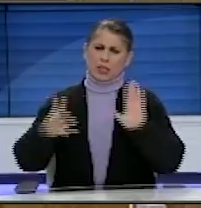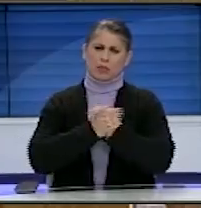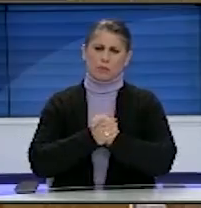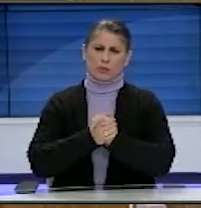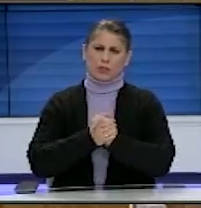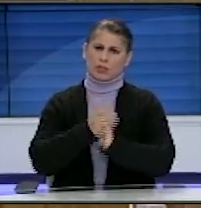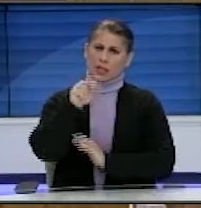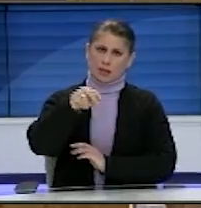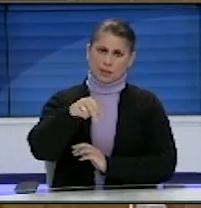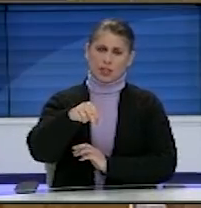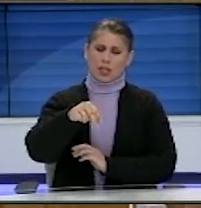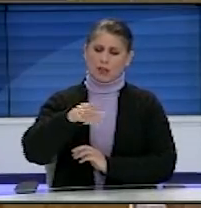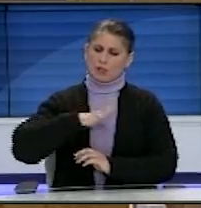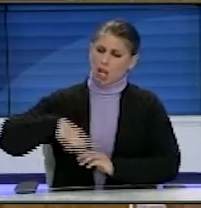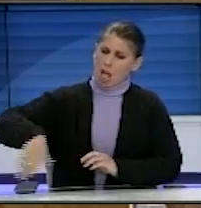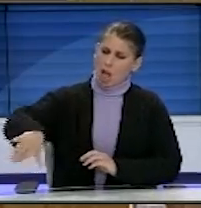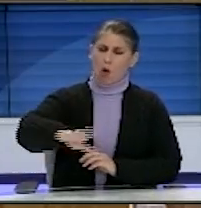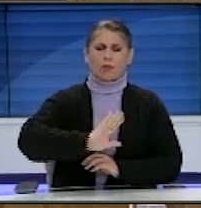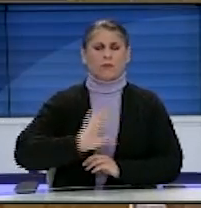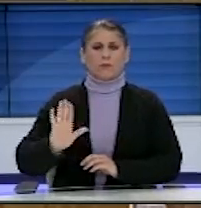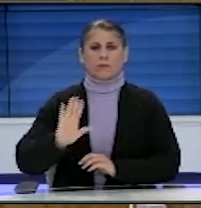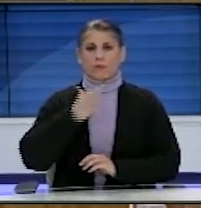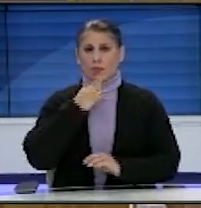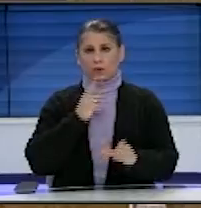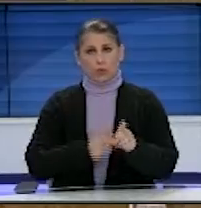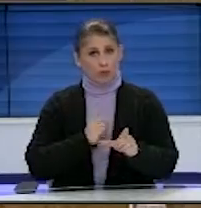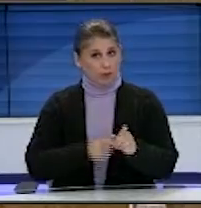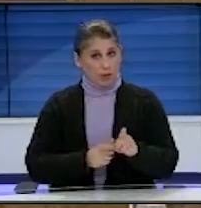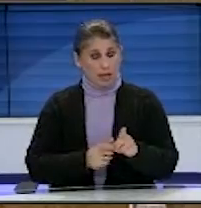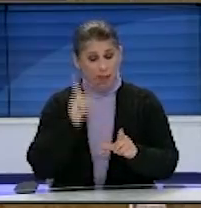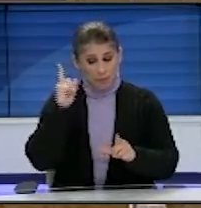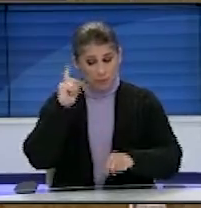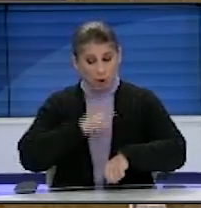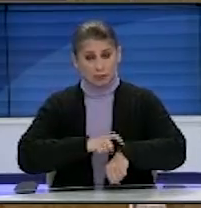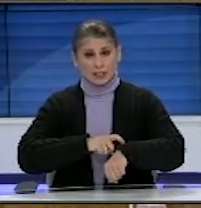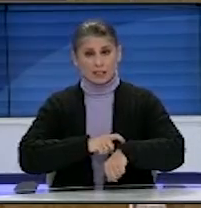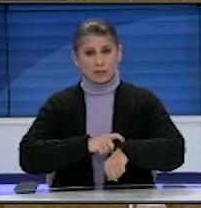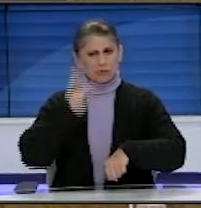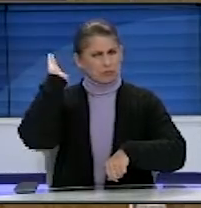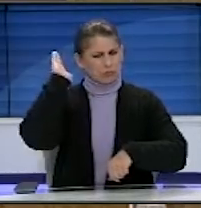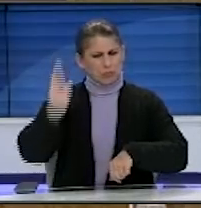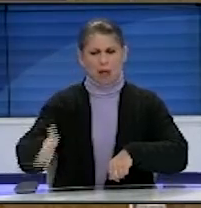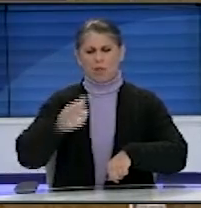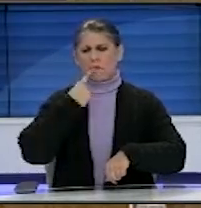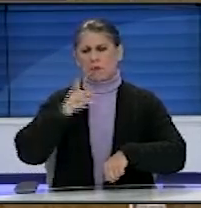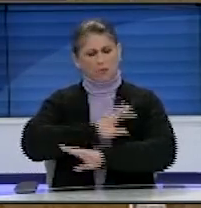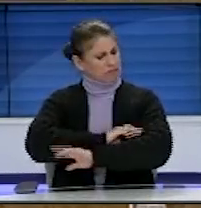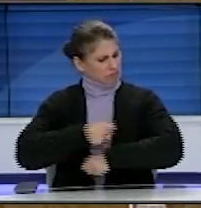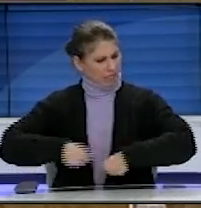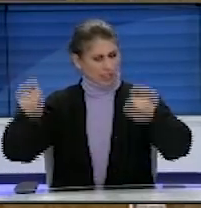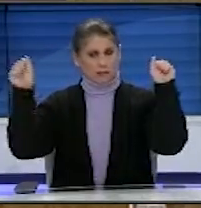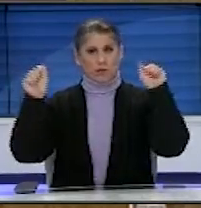ενοποίησης και εκμετάλλευσης λαών, και γι' αυτό το ΚΚΕ από την πρώτη στιγμή την καταδίκασε